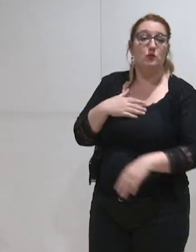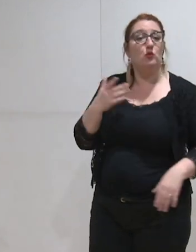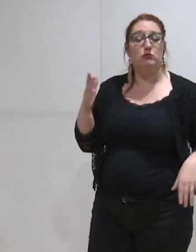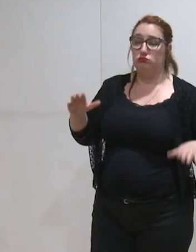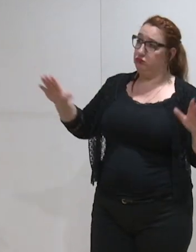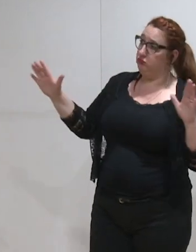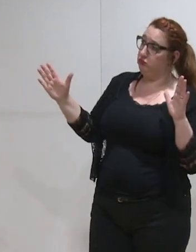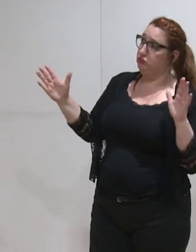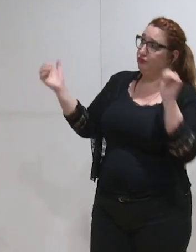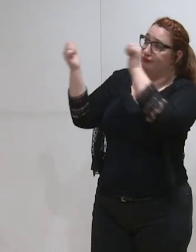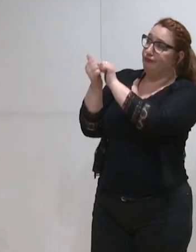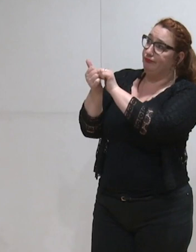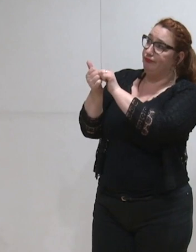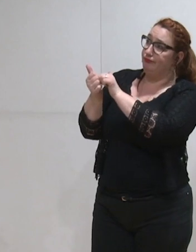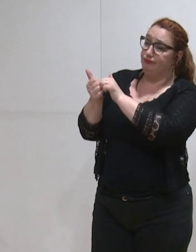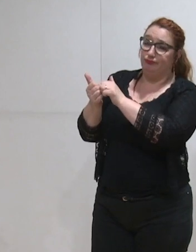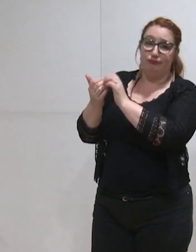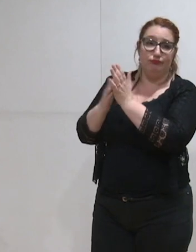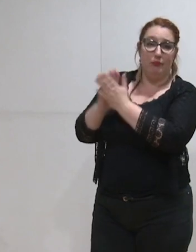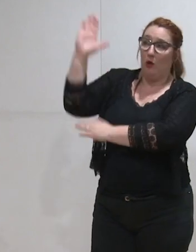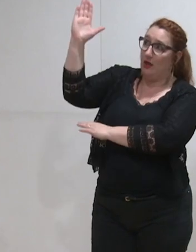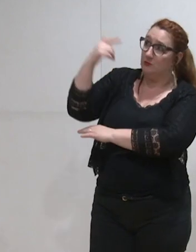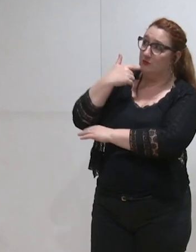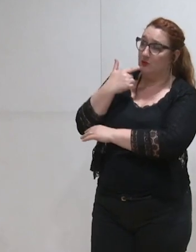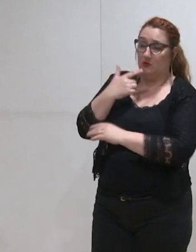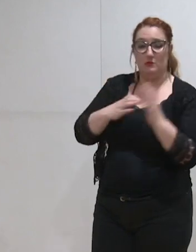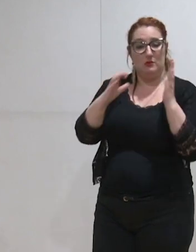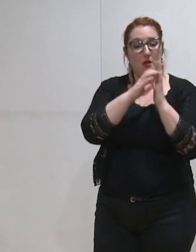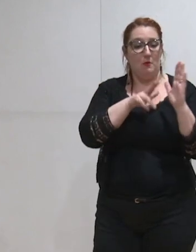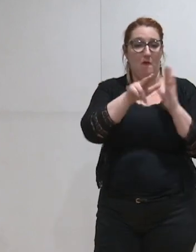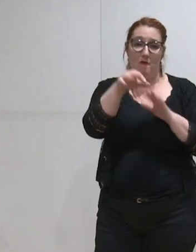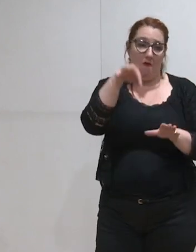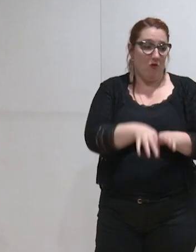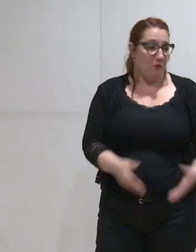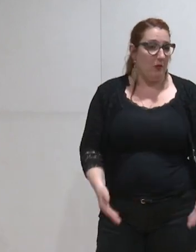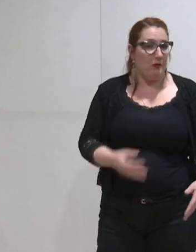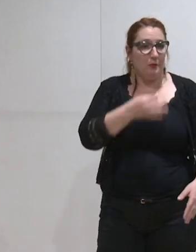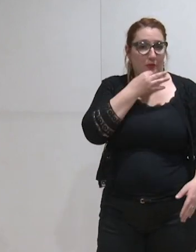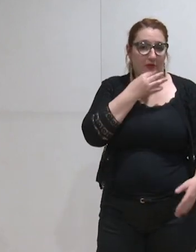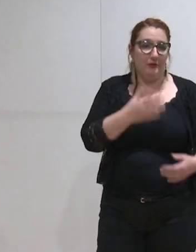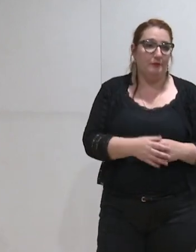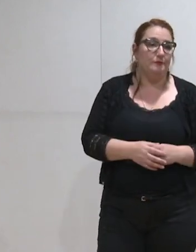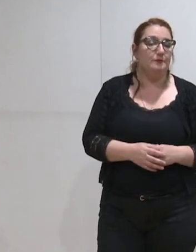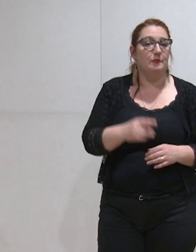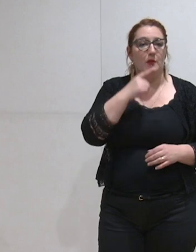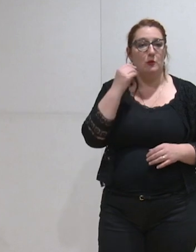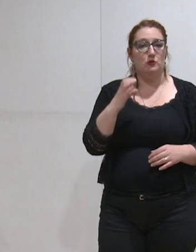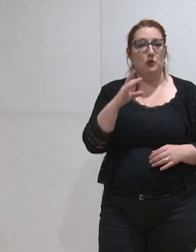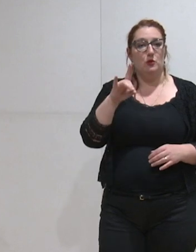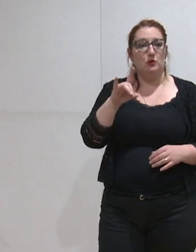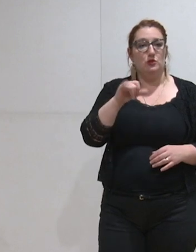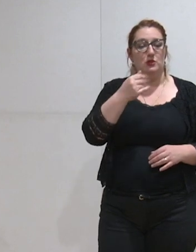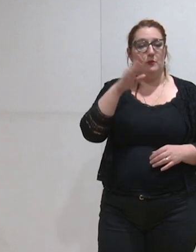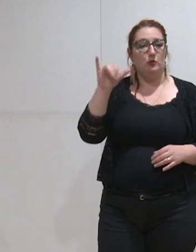Métro donc nous allons délibérer dans ce sens-là merci Monsieur chamussi brièvement monsieur